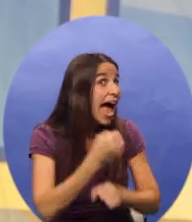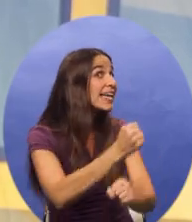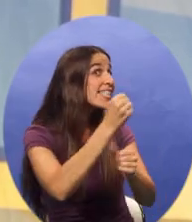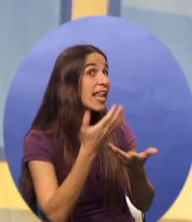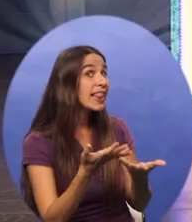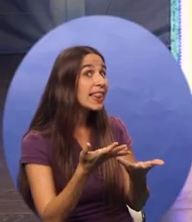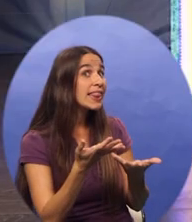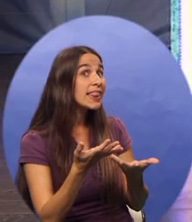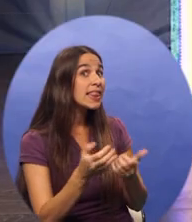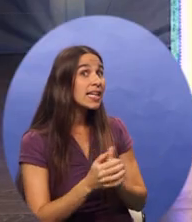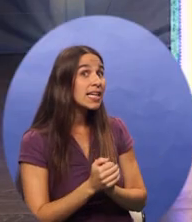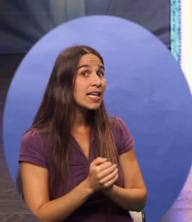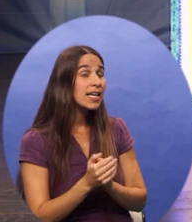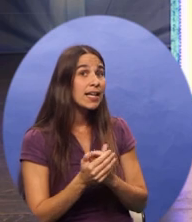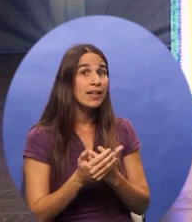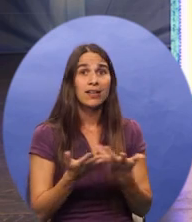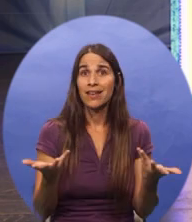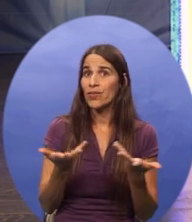טרזן!